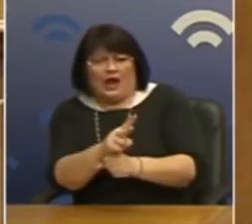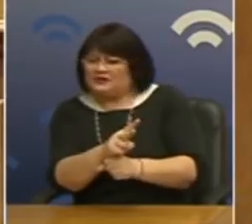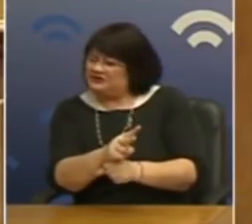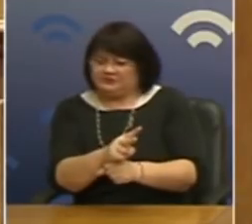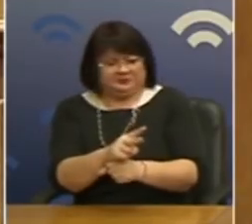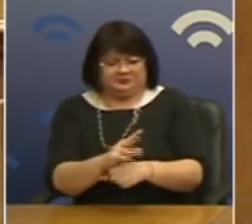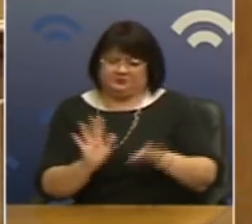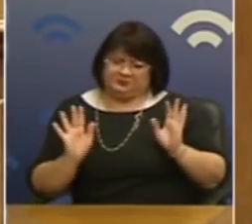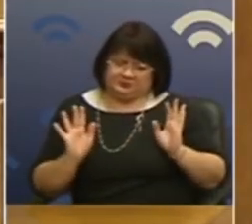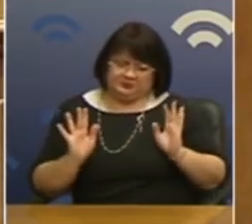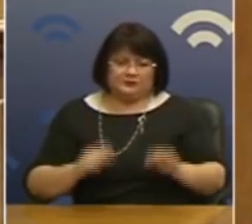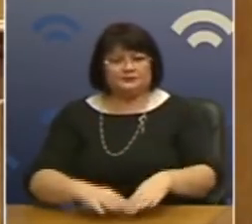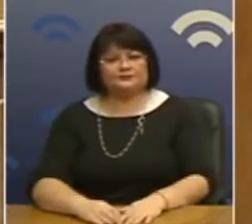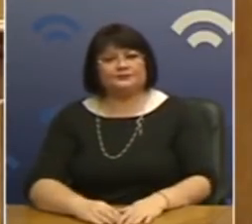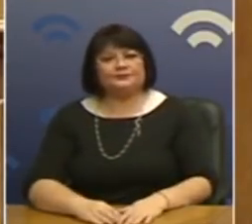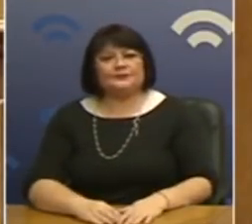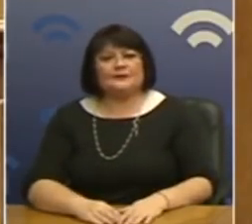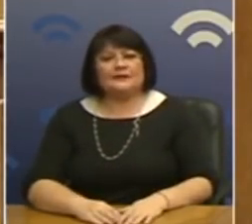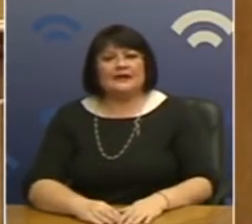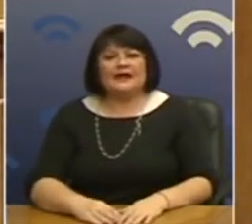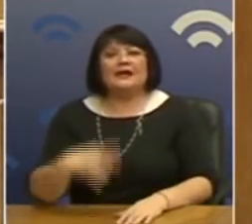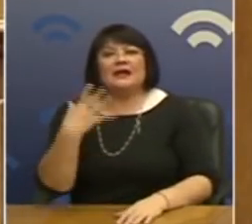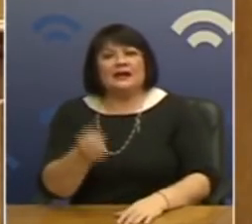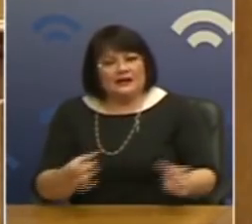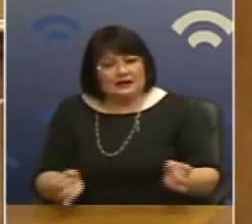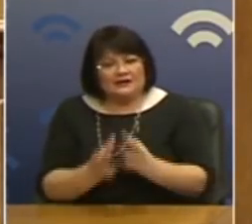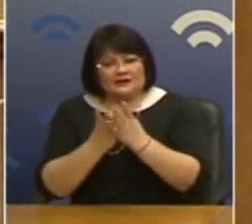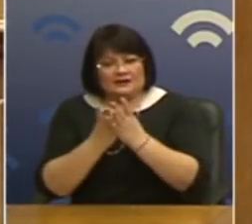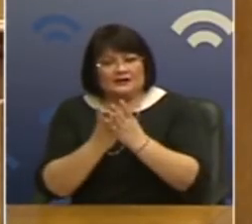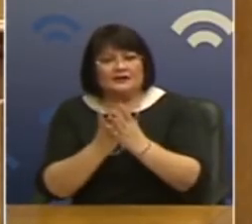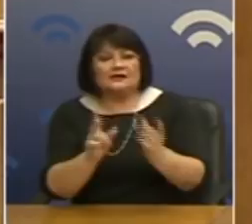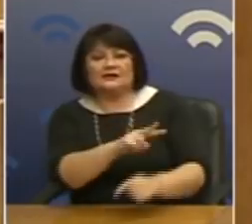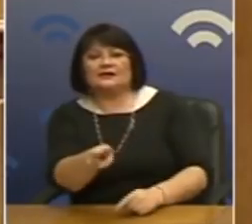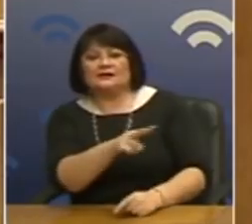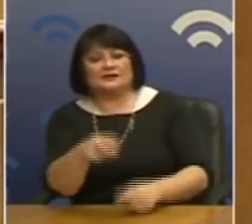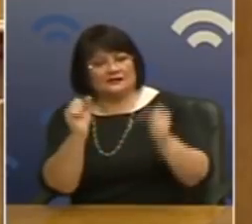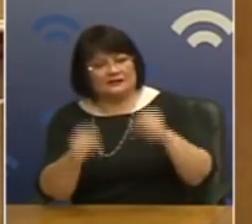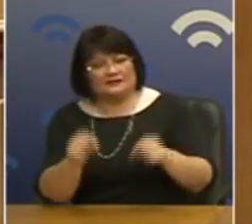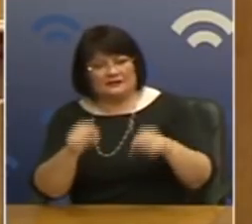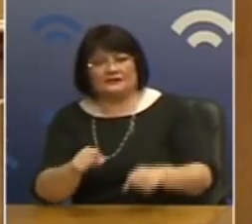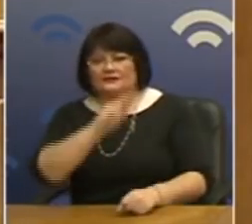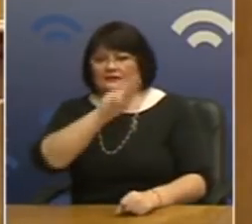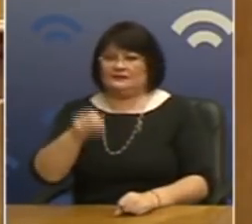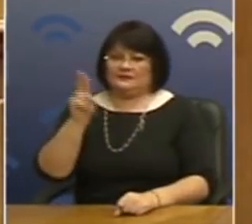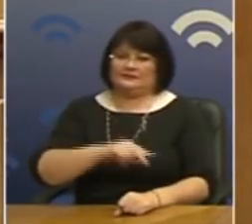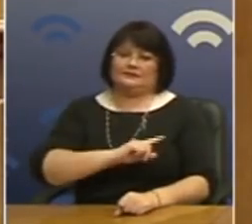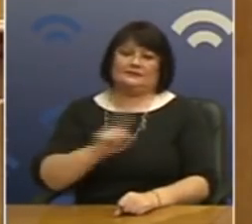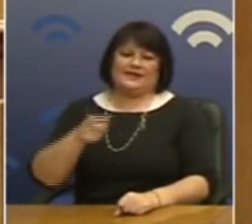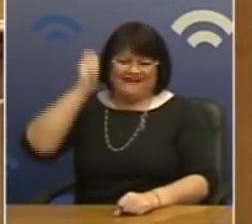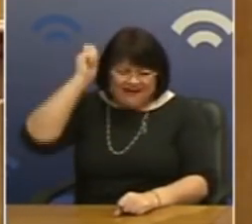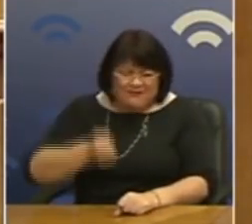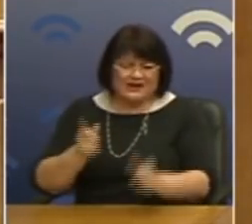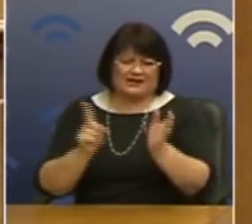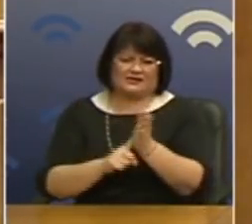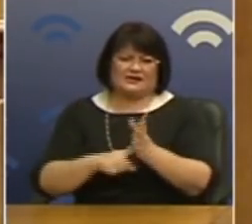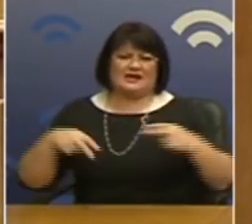συστάθηκαν. Υπήρξε σύμπτωση απόψεων μεταξύ σας να μην καταργηθεί τελείως ο απαράδεκτος νόμος